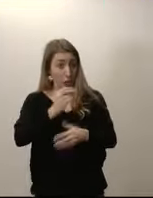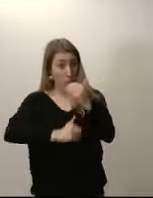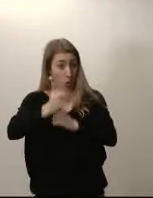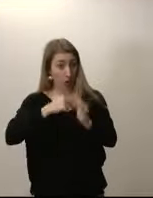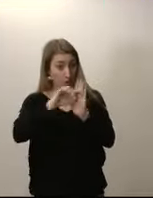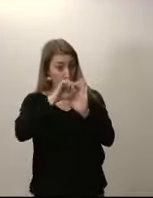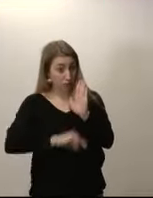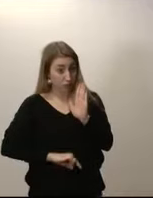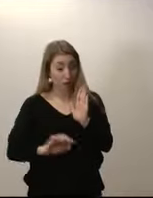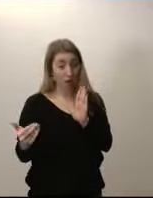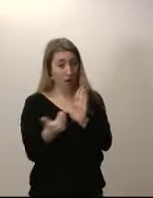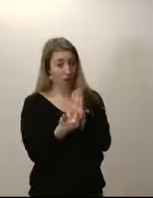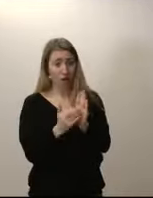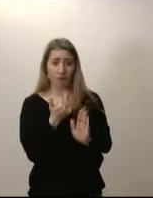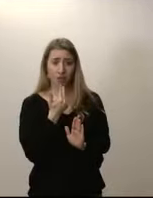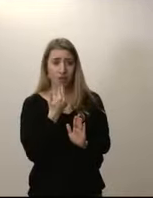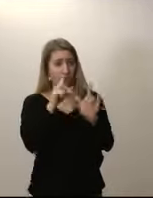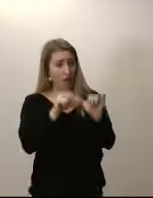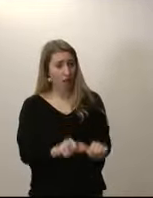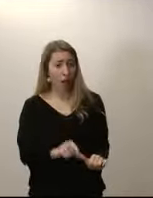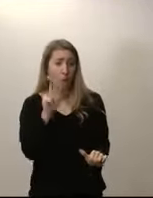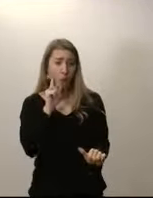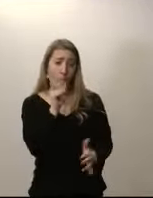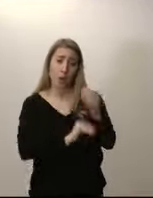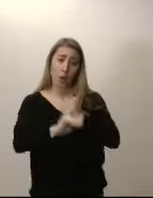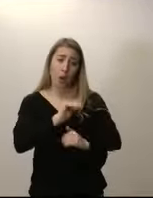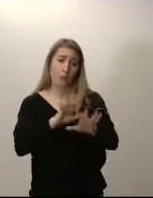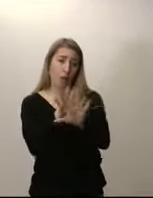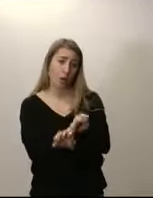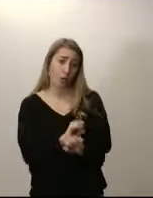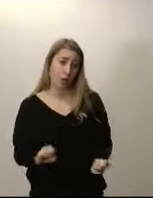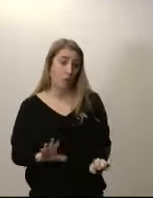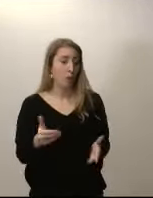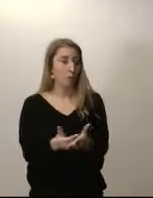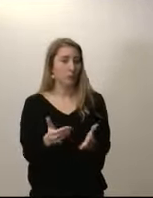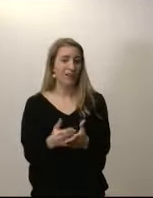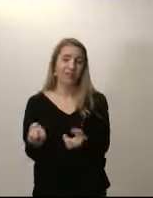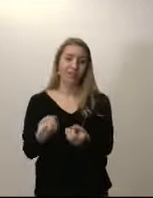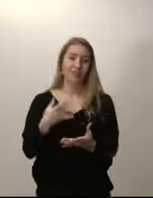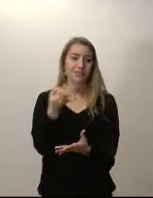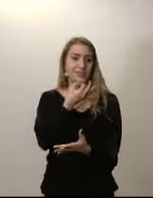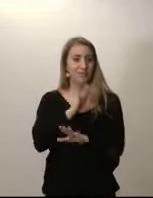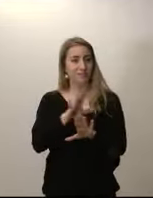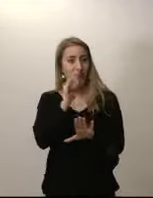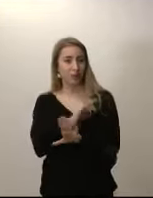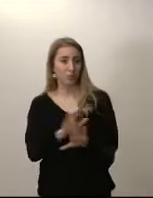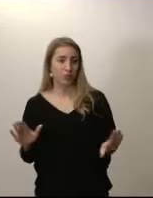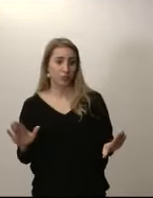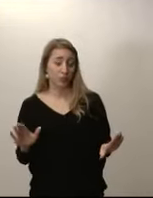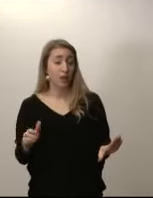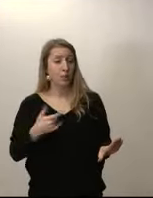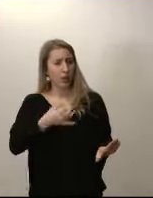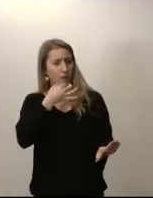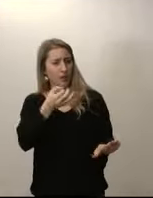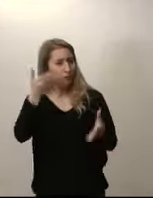que la qualité, elle est au rendez-vous, parce que c'est vraiment une très belle programmation. Donc, je peux pas vous laisser dire ça. Et quand je vous dis que vous êtes un être très contrasté